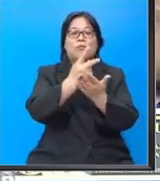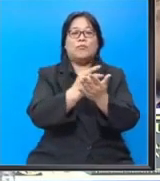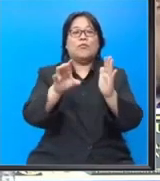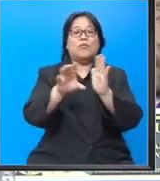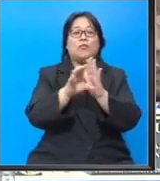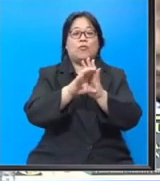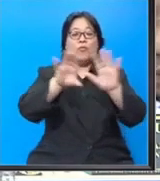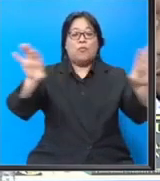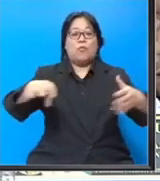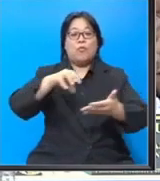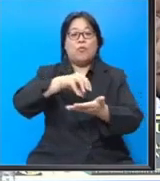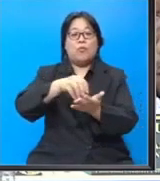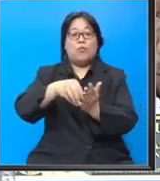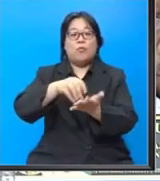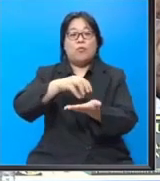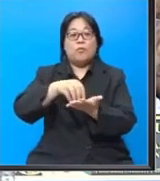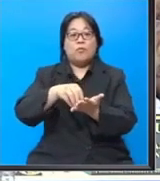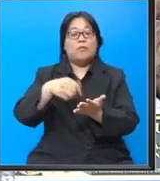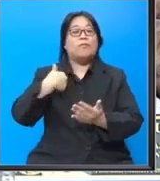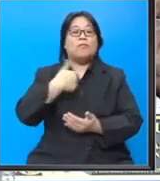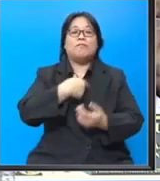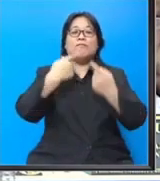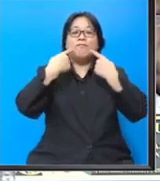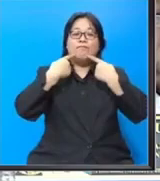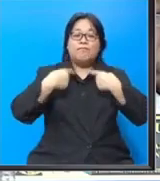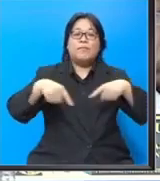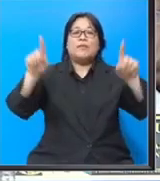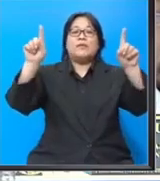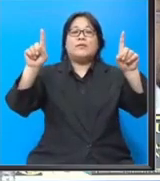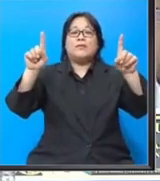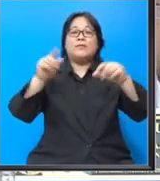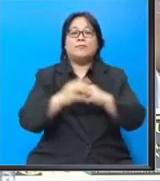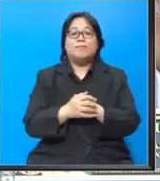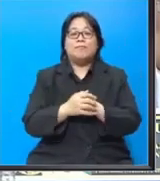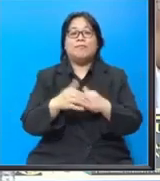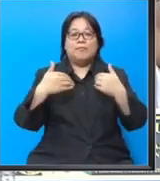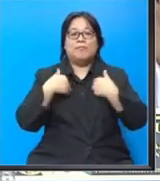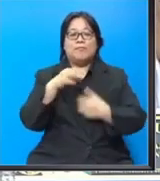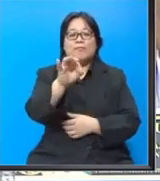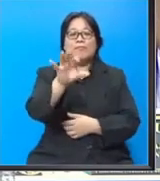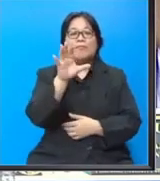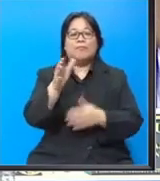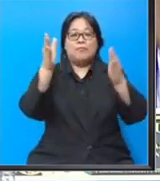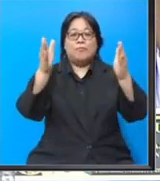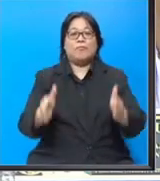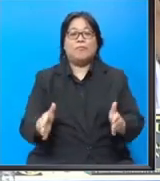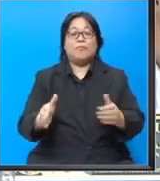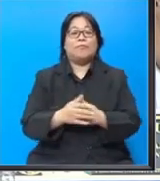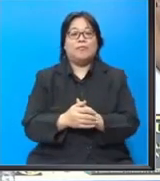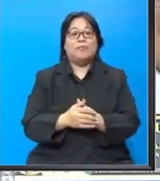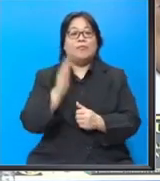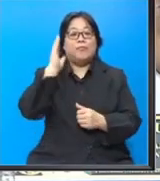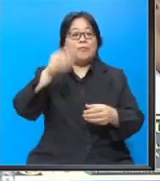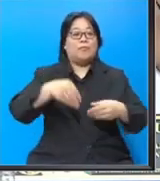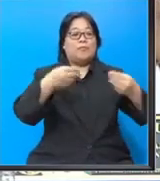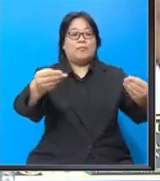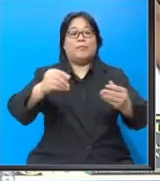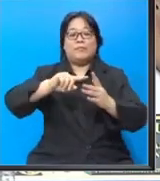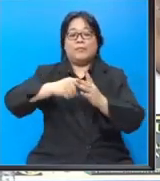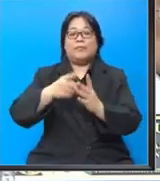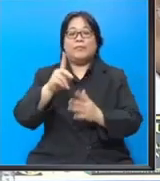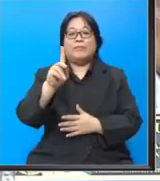membuat kue kita telah berjaya manfaat kali beckons Melati orang yang mana kita akan beri